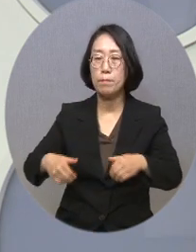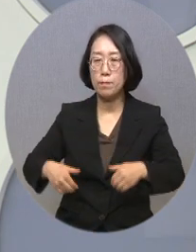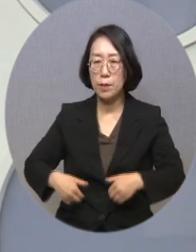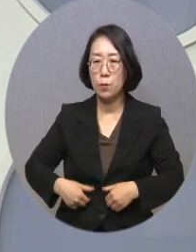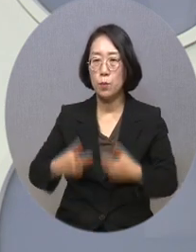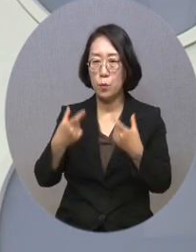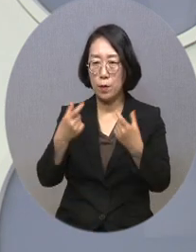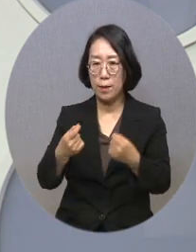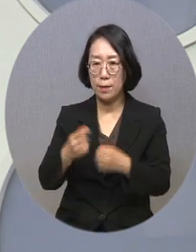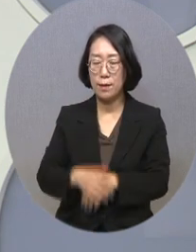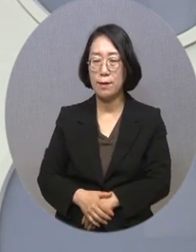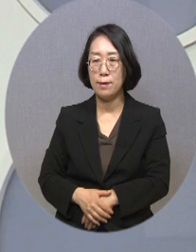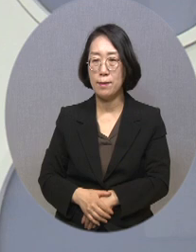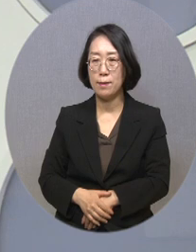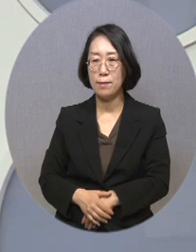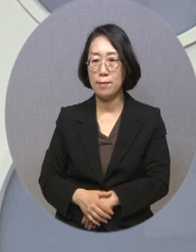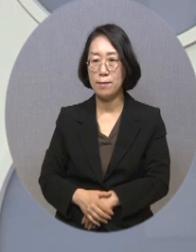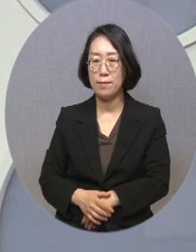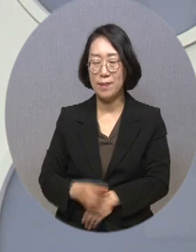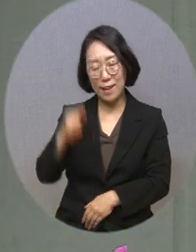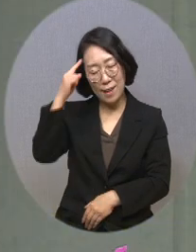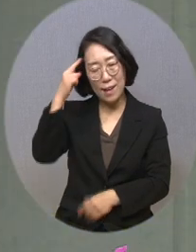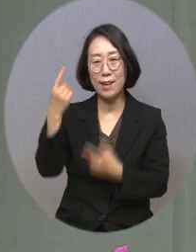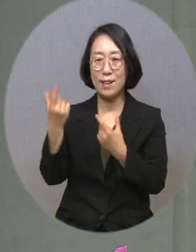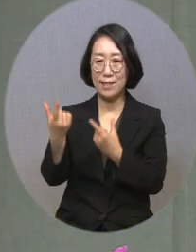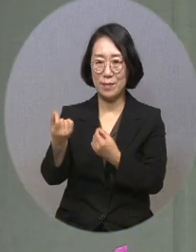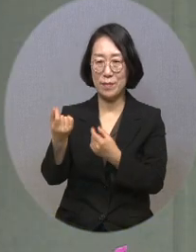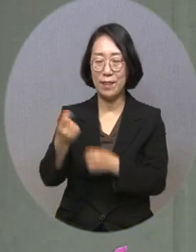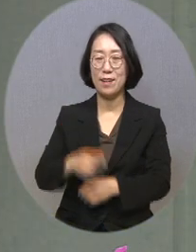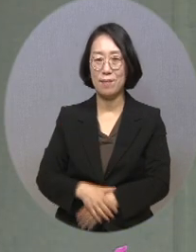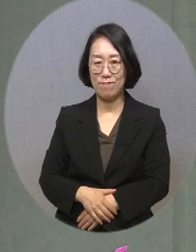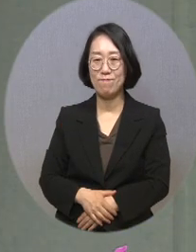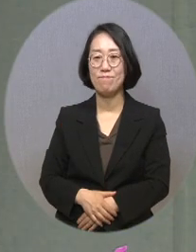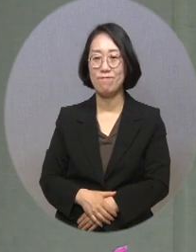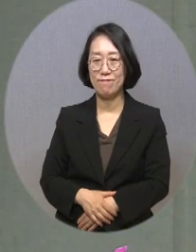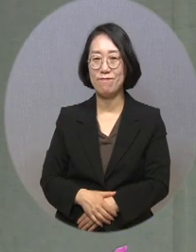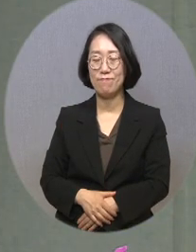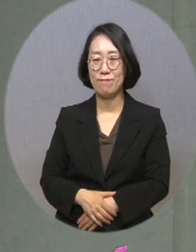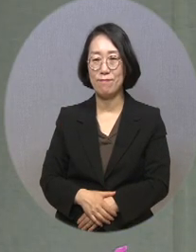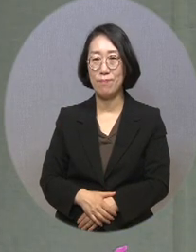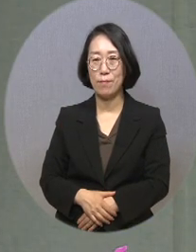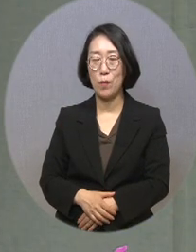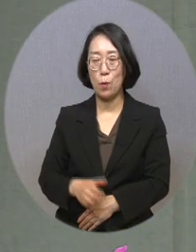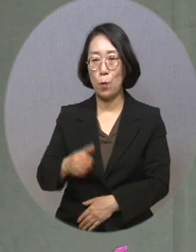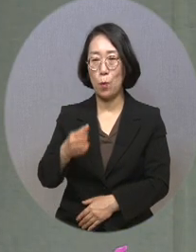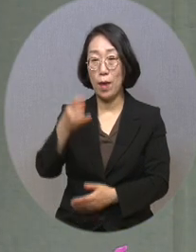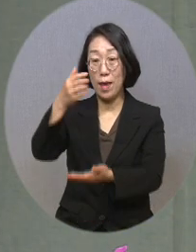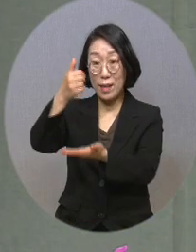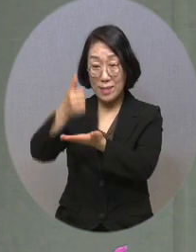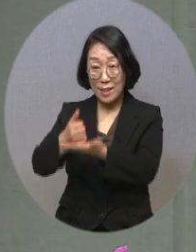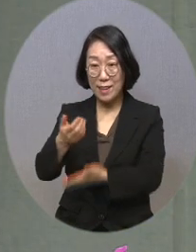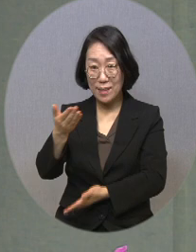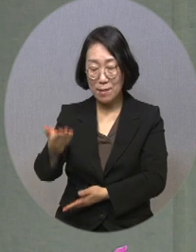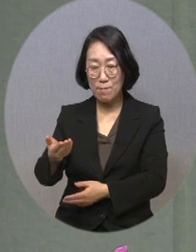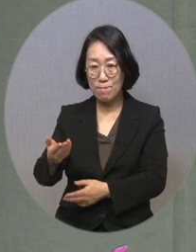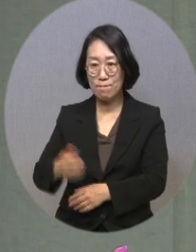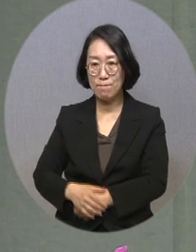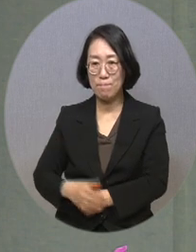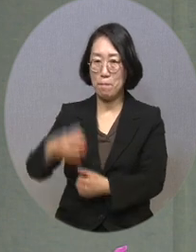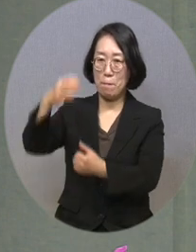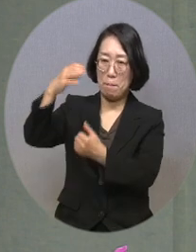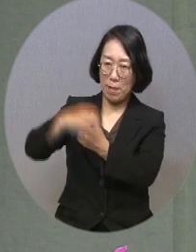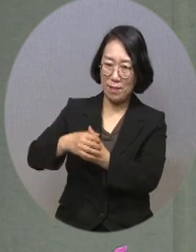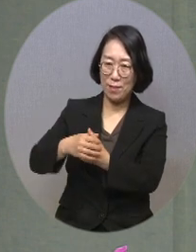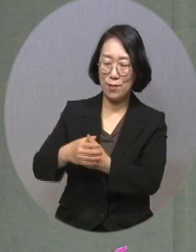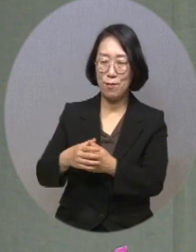것에 지금 말씀하신 것처럼 공감하고 있습니다. 아, 그러시군요. 네. 뭐 회장님이 취임하셔서 많은 일들을 많이